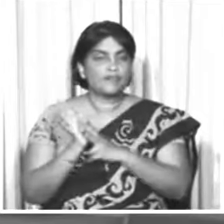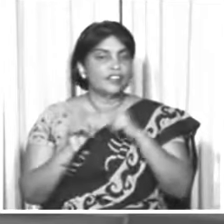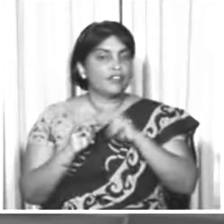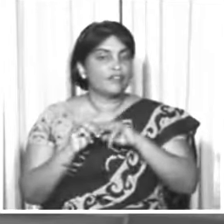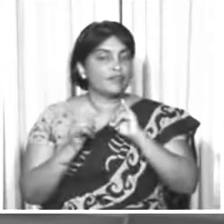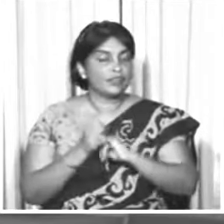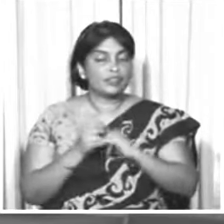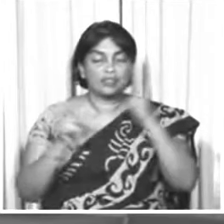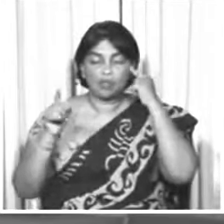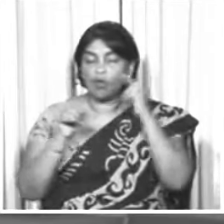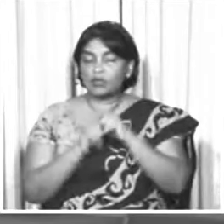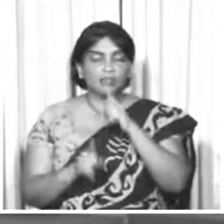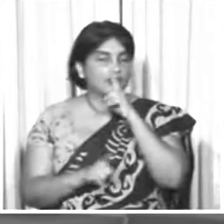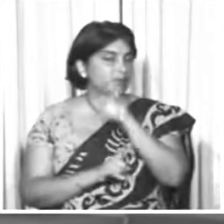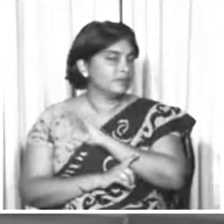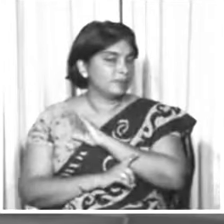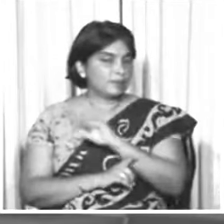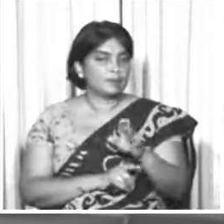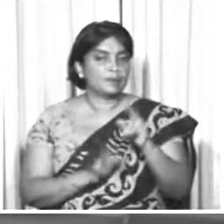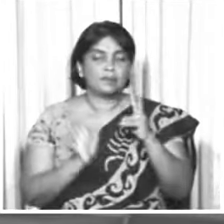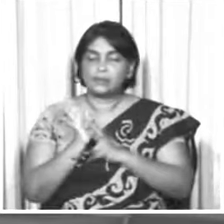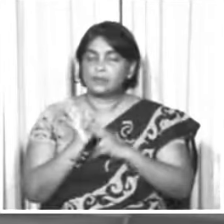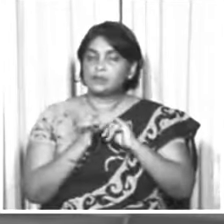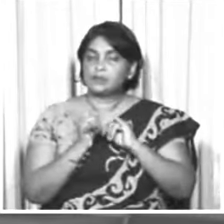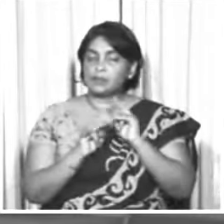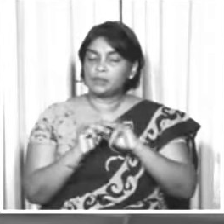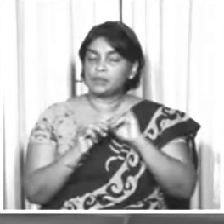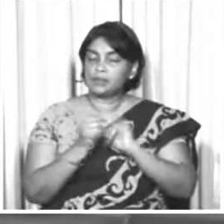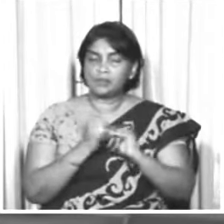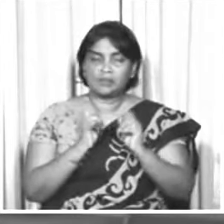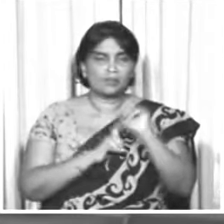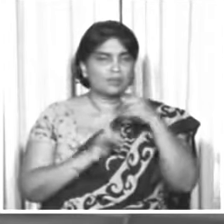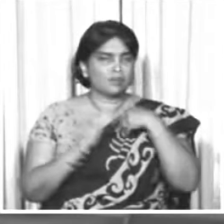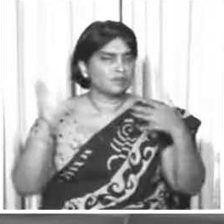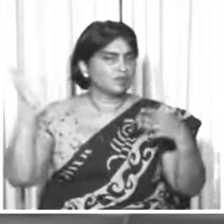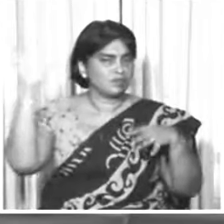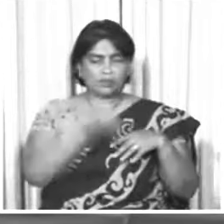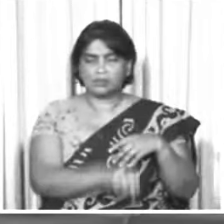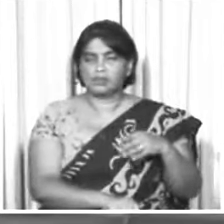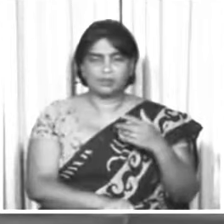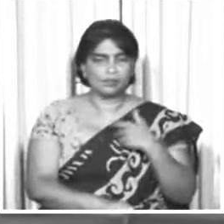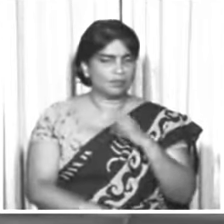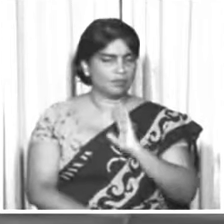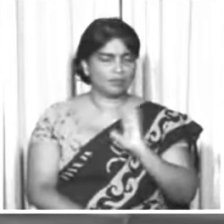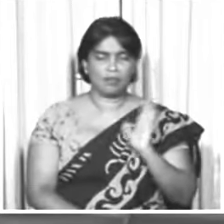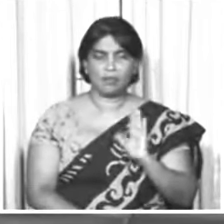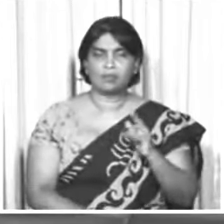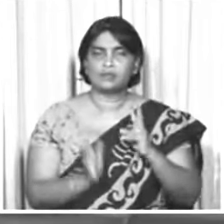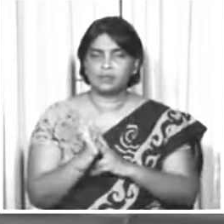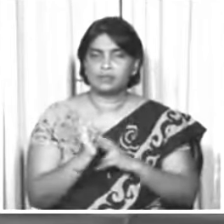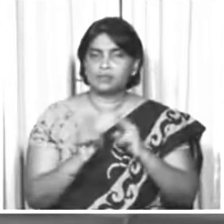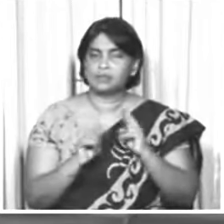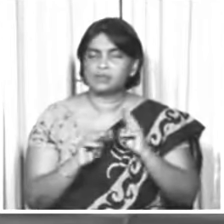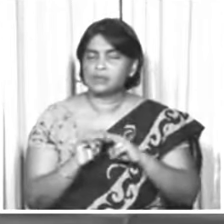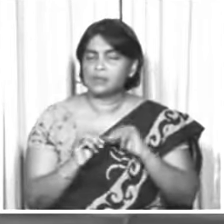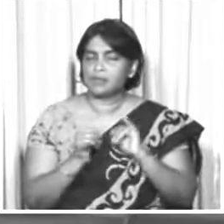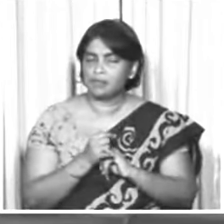ගැන කතා කෙරුවෙත් නැහැ VFS එක පාර්ලිමේන්තුවට ගෙනාවෙත් නැහැ VFS